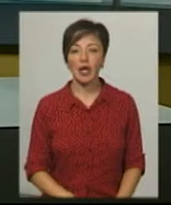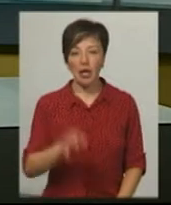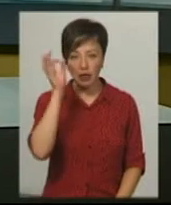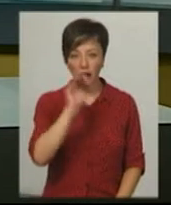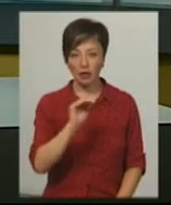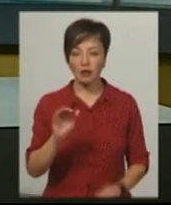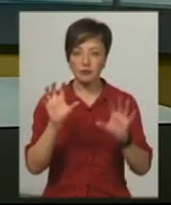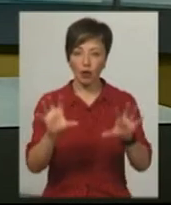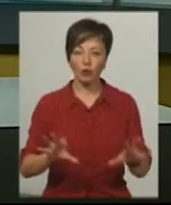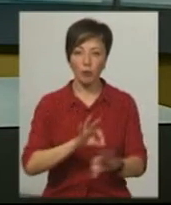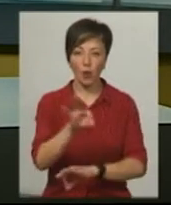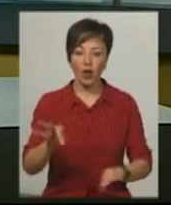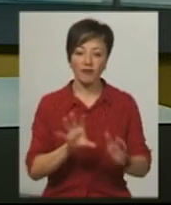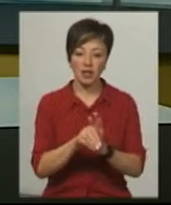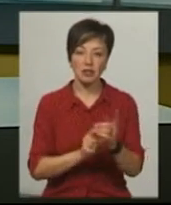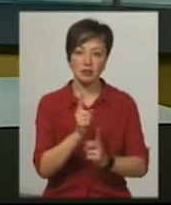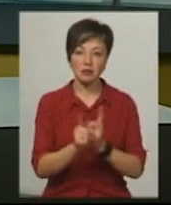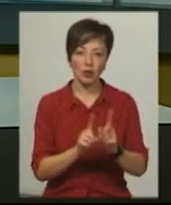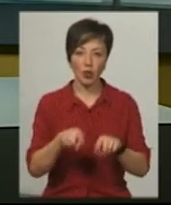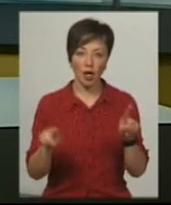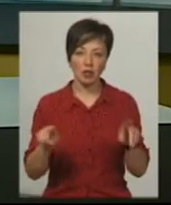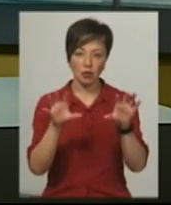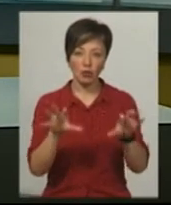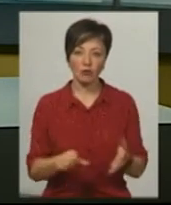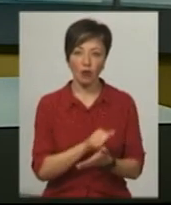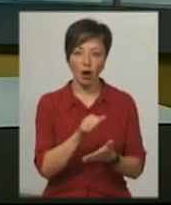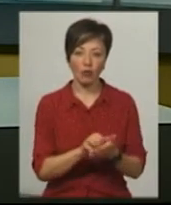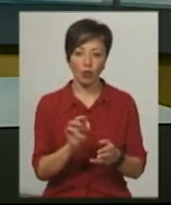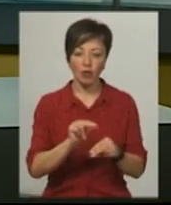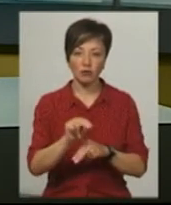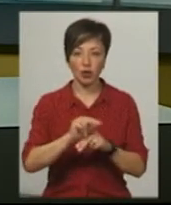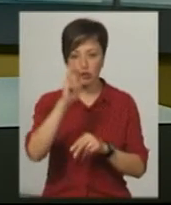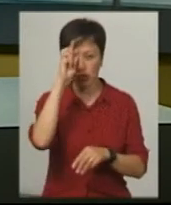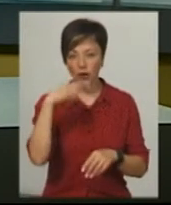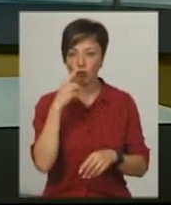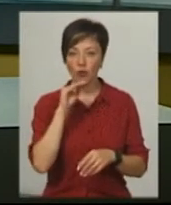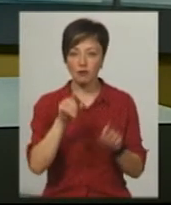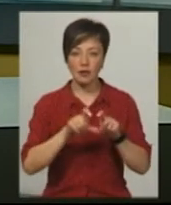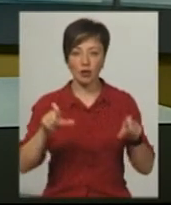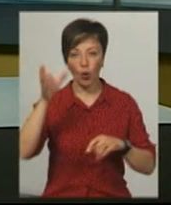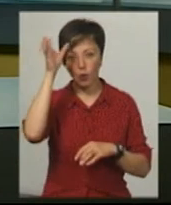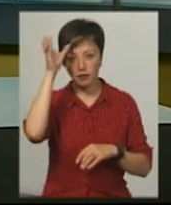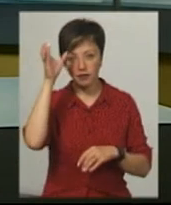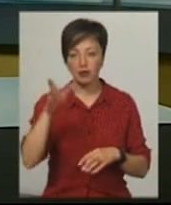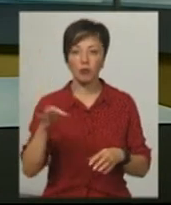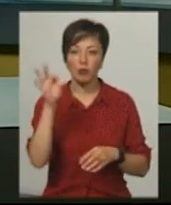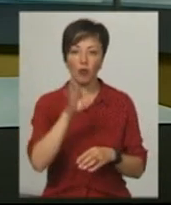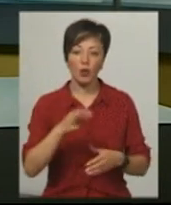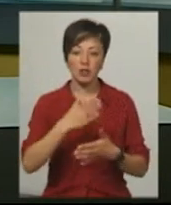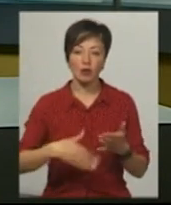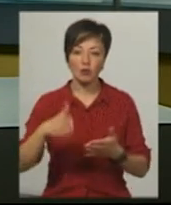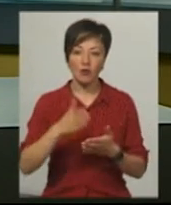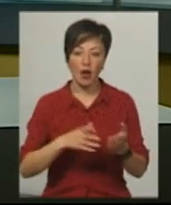у законопроєкт про внесення змін до деяких законодавчих актів щодо навчання державною мовою в закладах освіти йдеться про